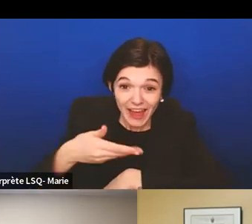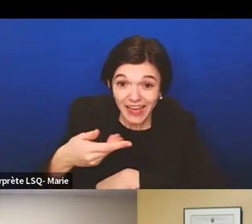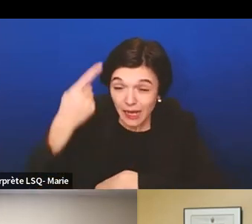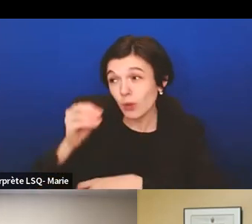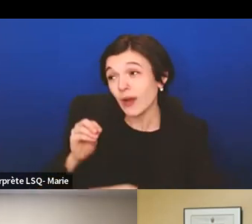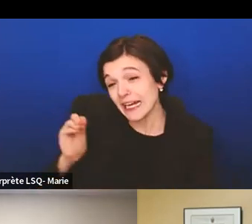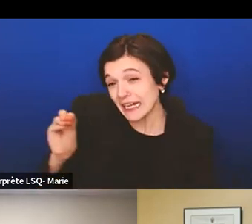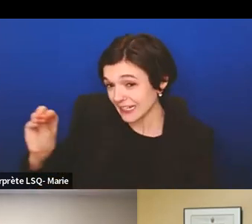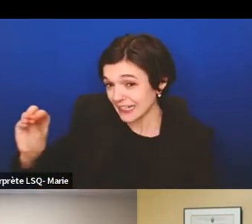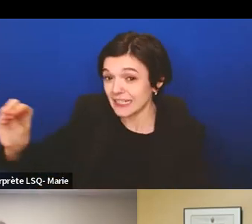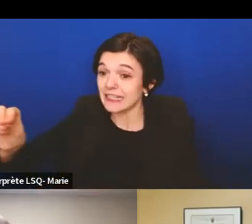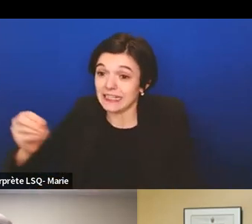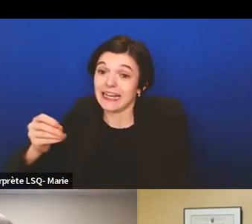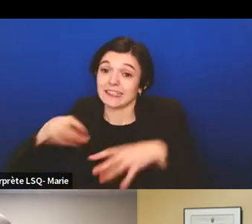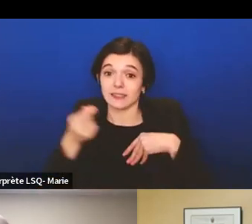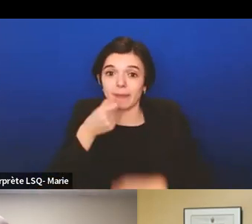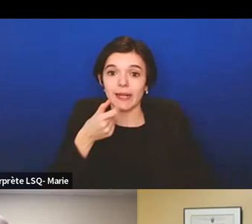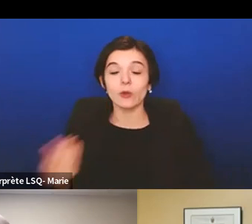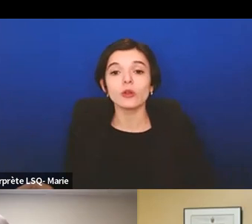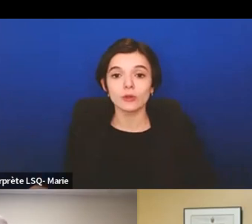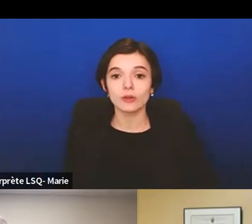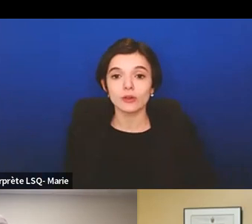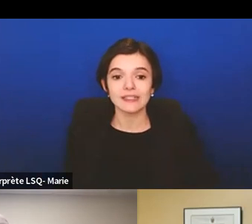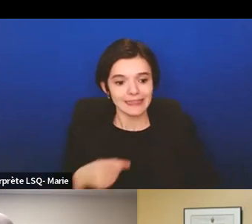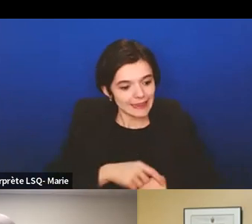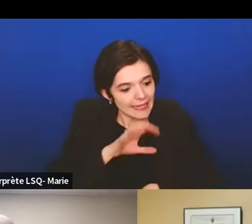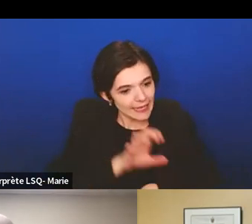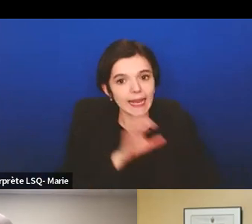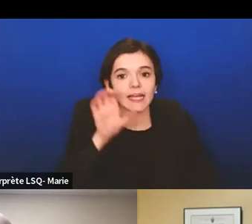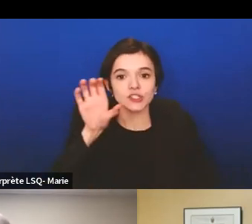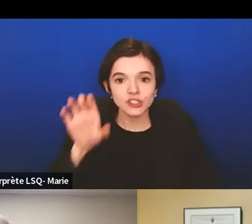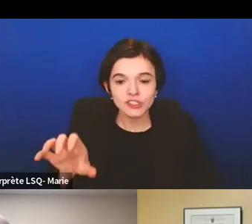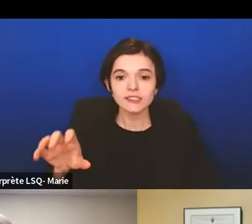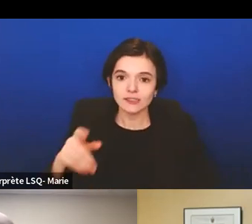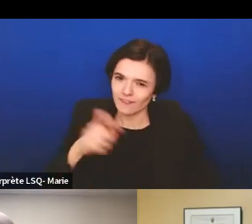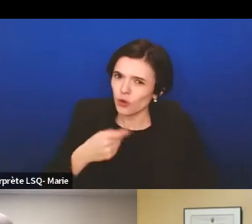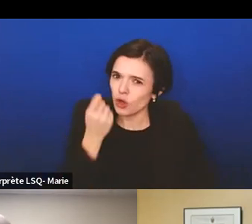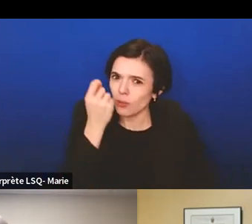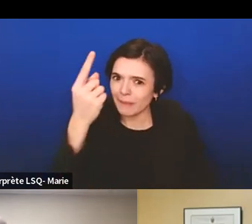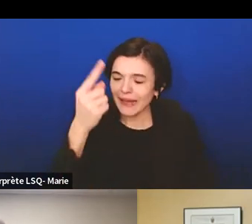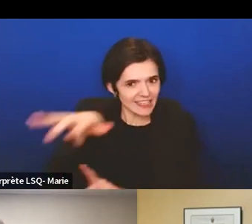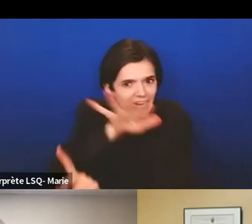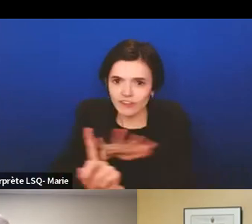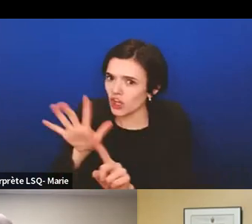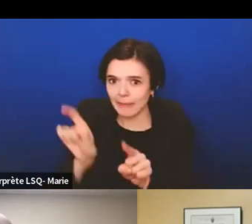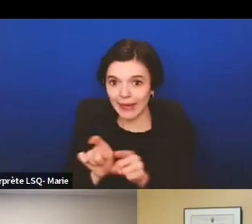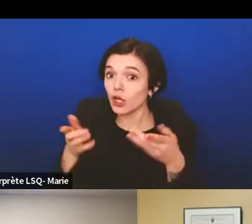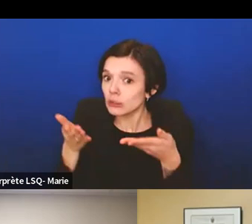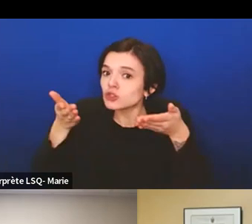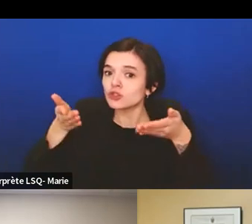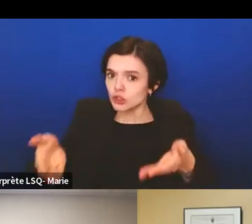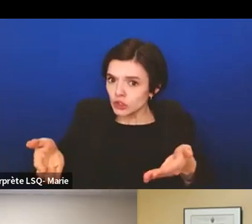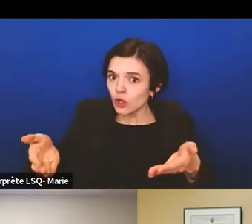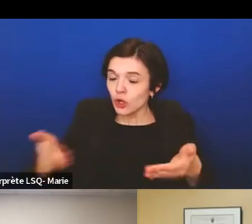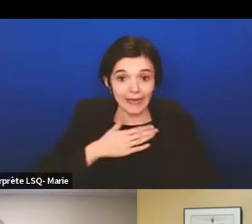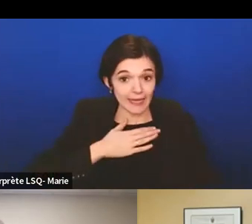prend beaucoup de temps. Et il faut faire avec et comprendre que c'est la condition comme ça, que c'est l'environnement comme ça, où on aime ou on